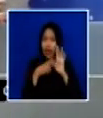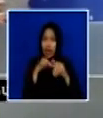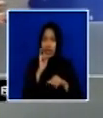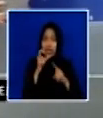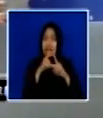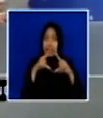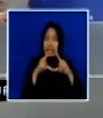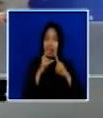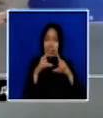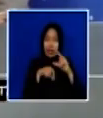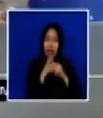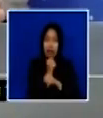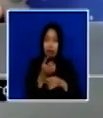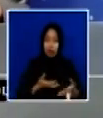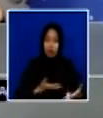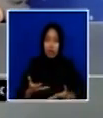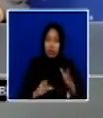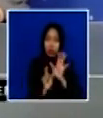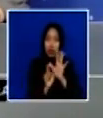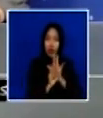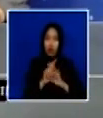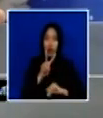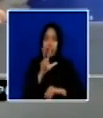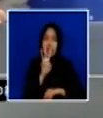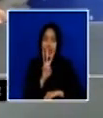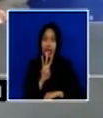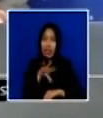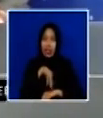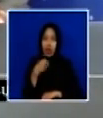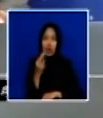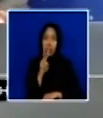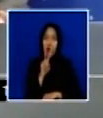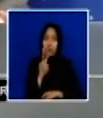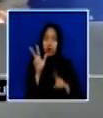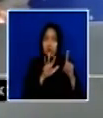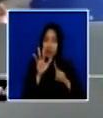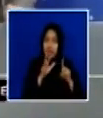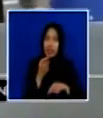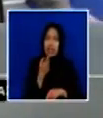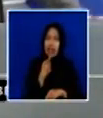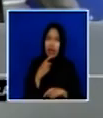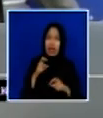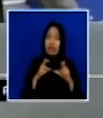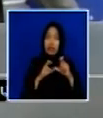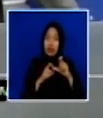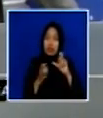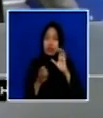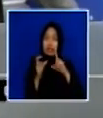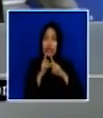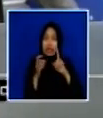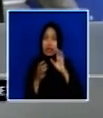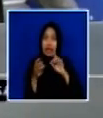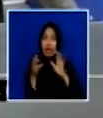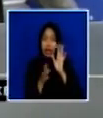saat memberikan sosialisasi undang-undang nomor 23 tahun 2019 tentang Pengolahan Sumber Daya nasional untuk pertahanan